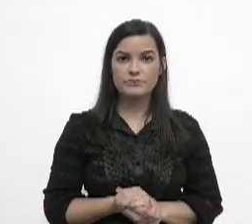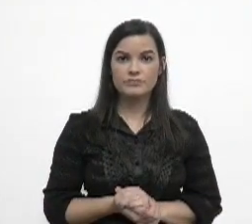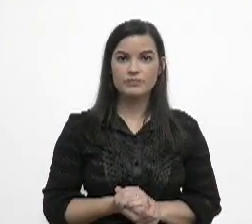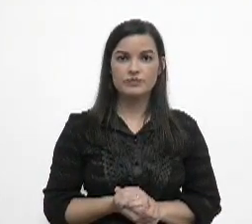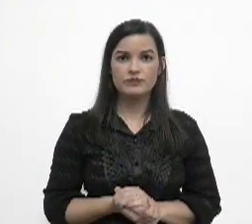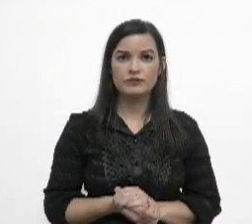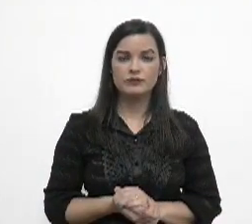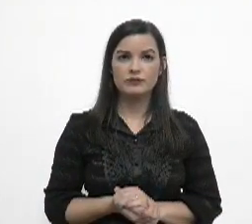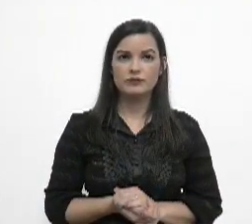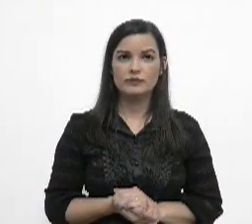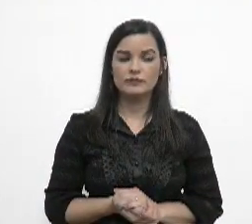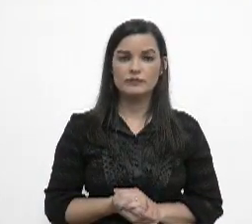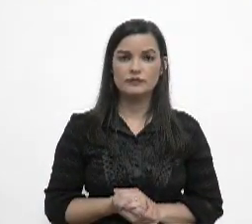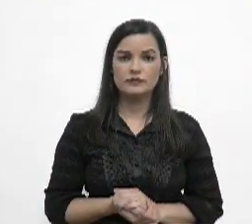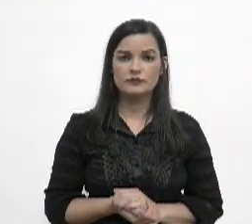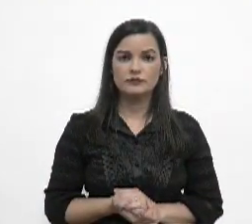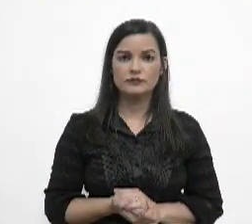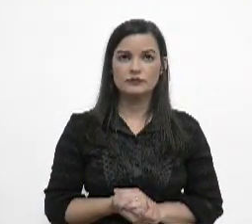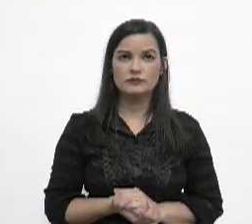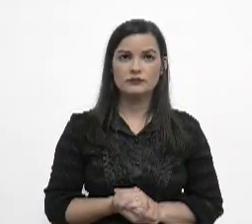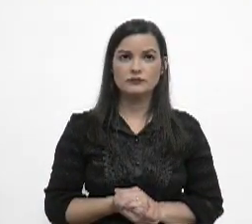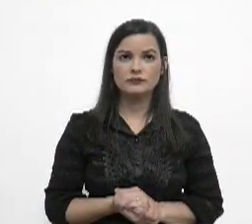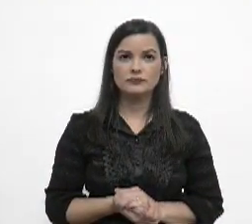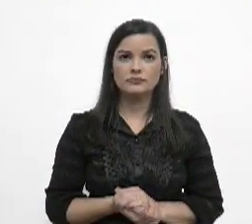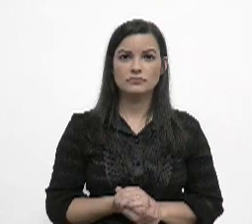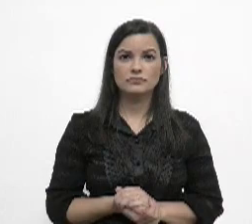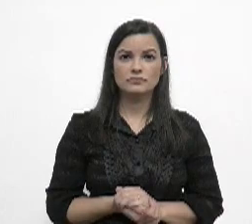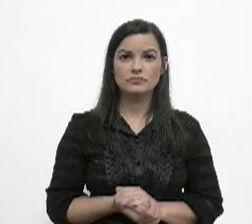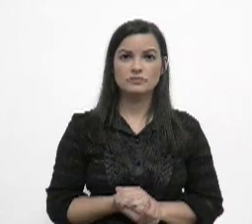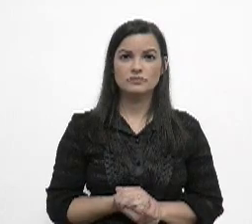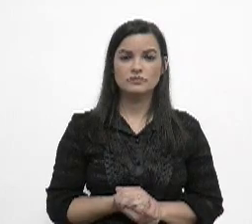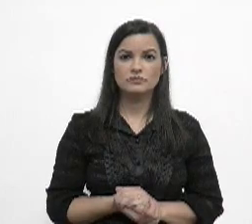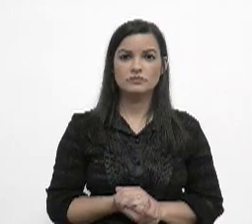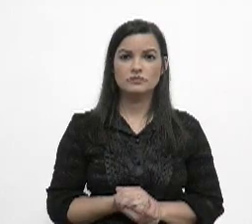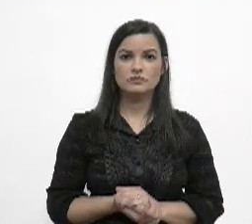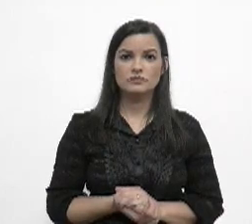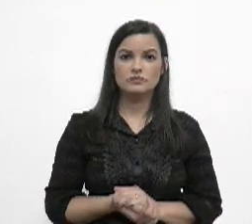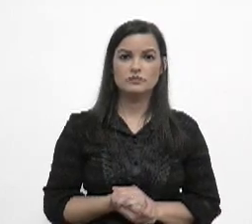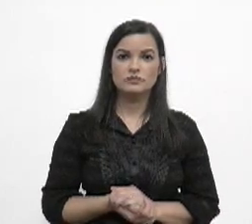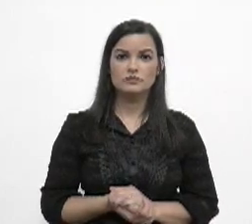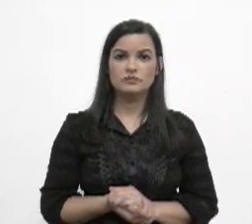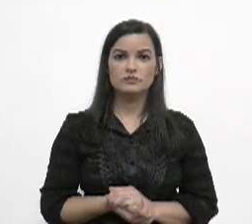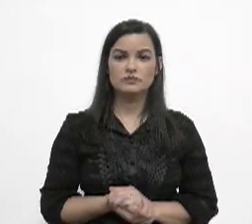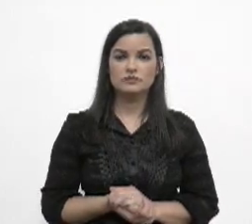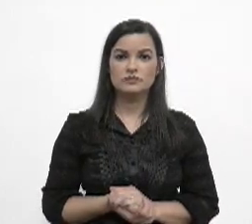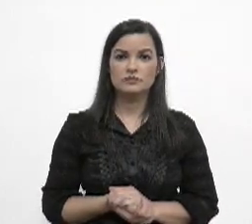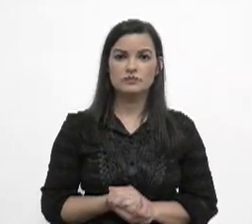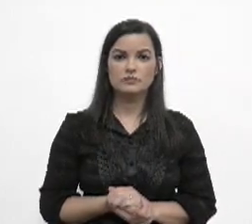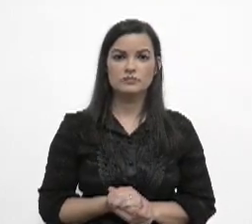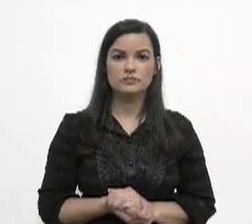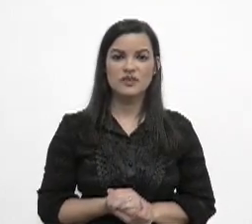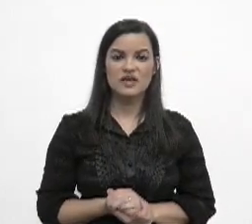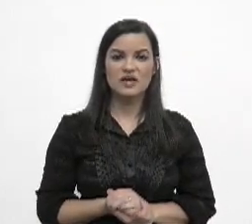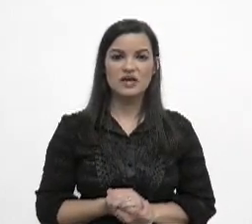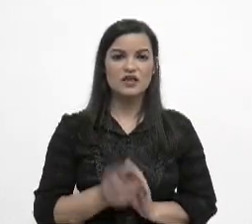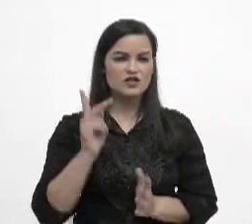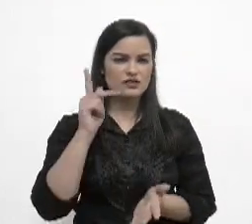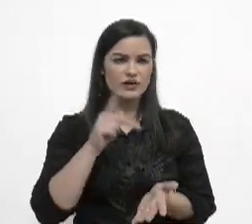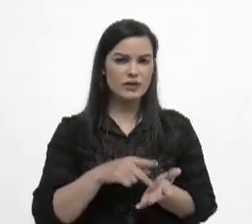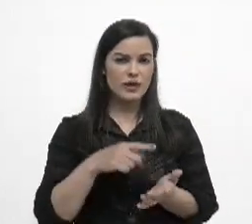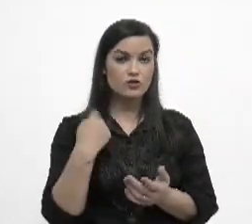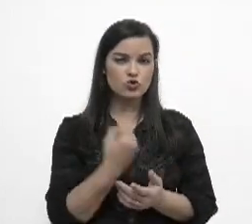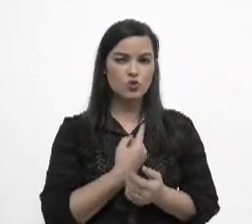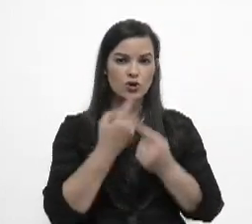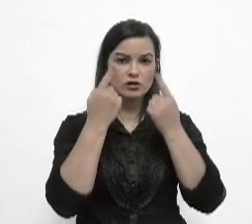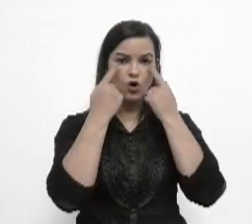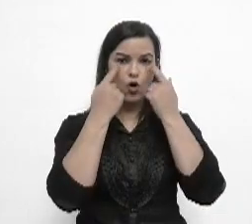하나님의 은혜에 눈을 뜨면 우리는 진실로 성경이 말하는 우리가 될 수 있습니다. Quando nós realmente abrimos os nossos olhos para a